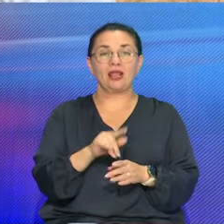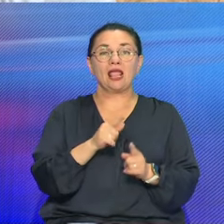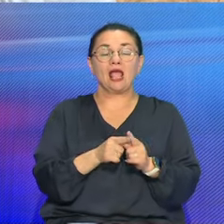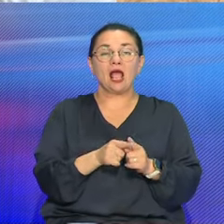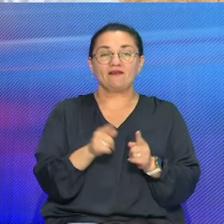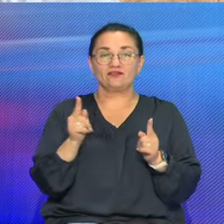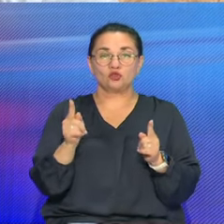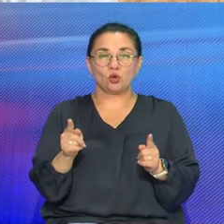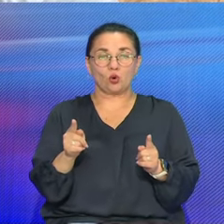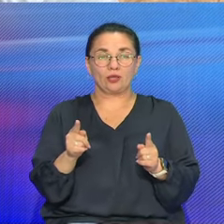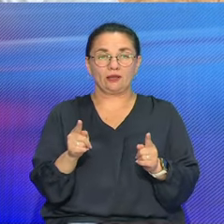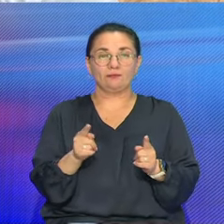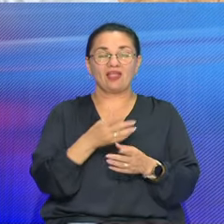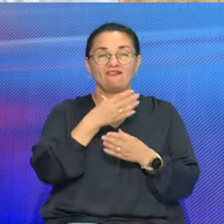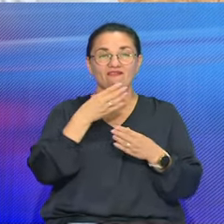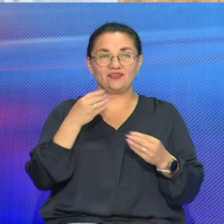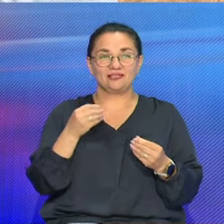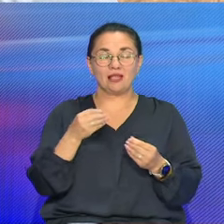провели весенний сев.